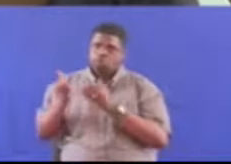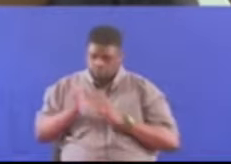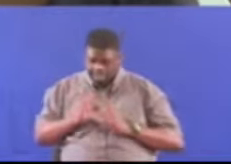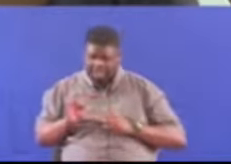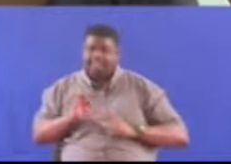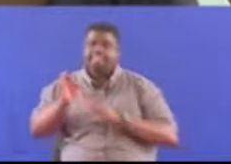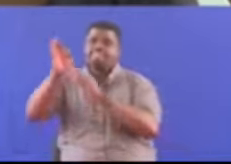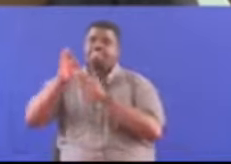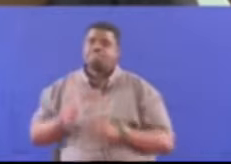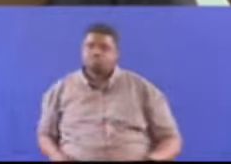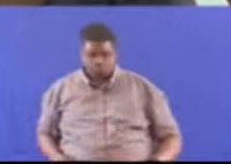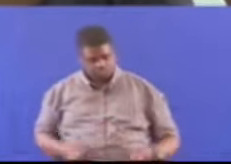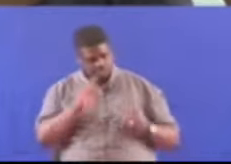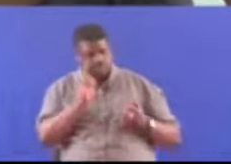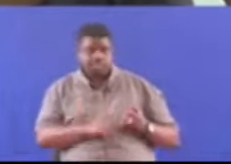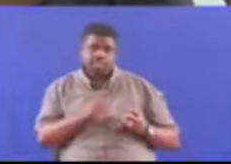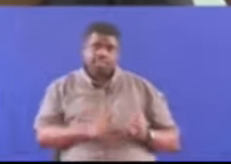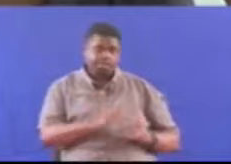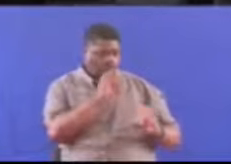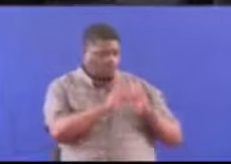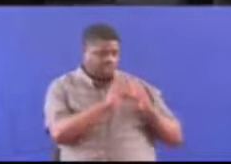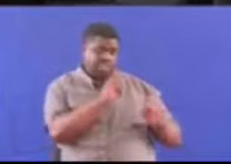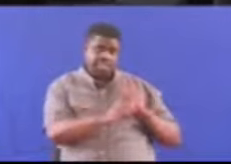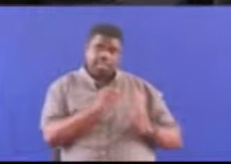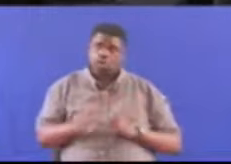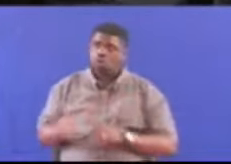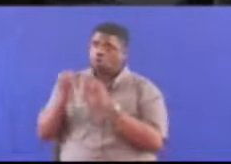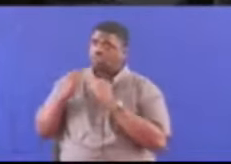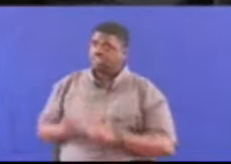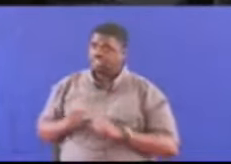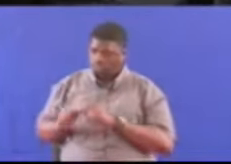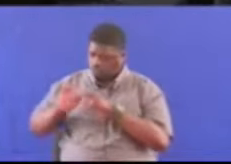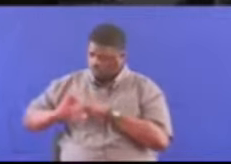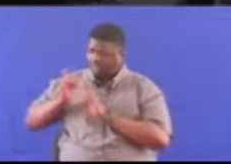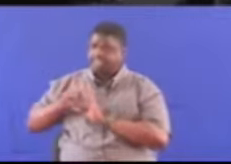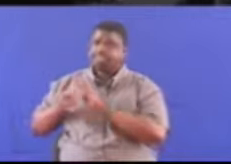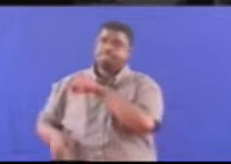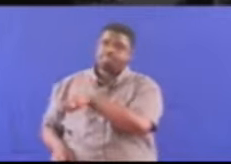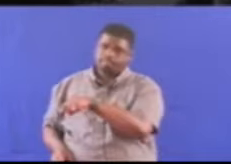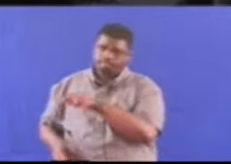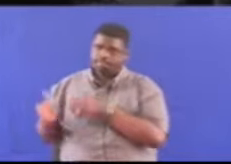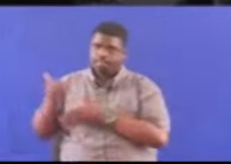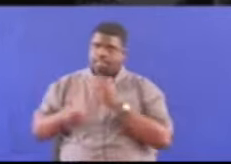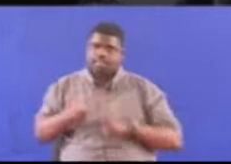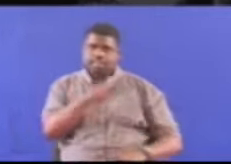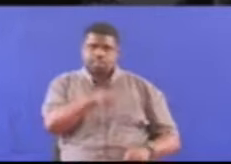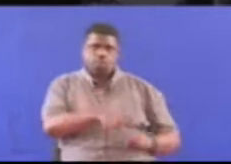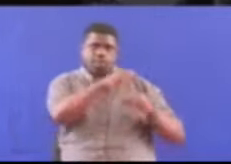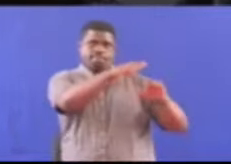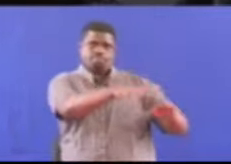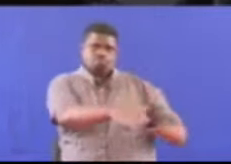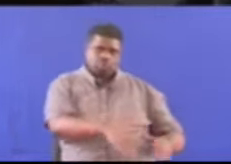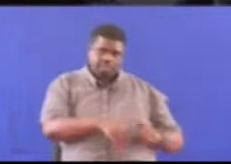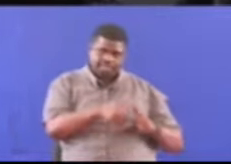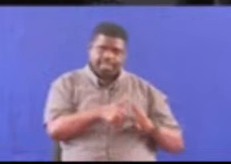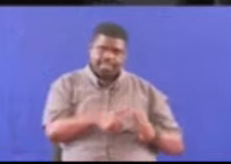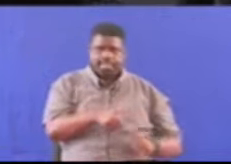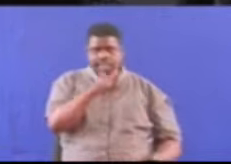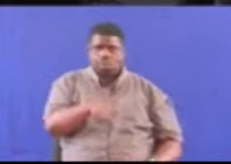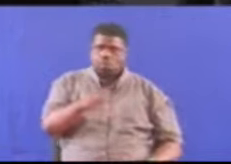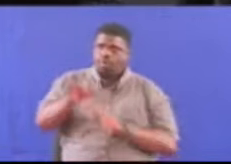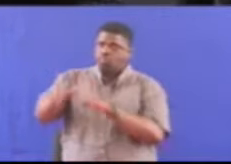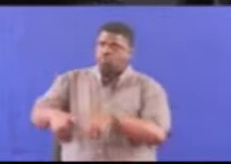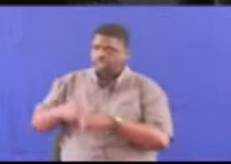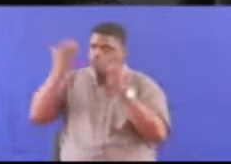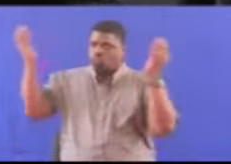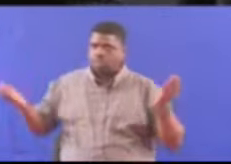nne ni kuwezesha mawasiliano na uratibu miongoni mwa mabunge na wabunge duniani kwa